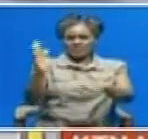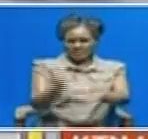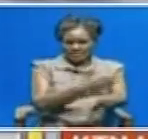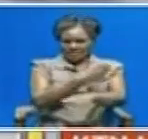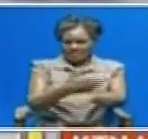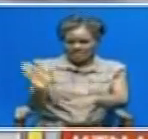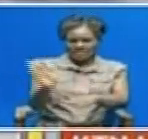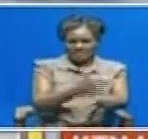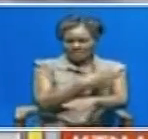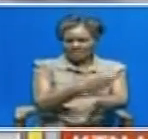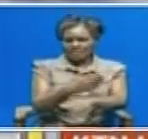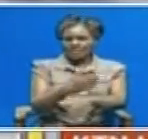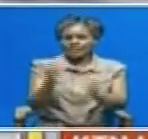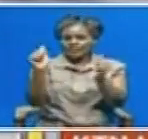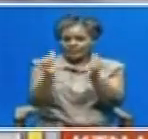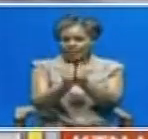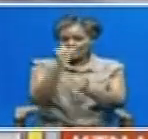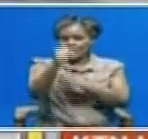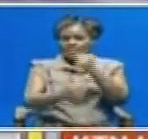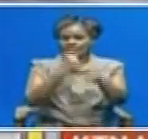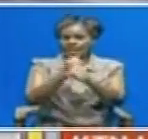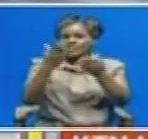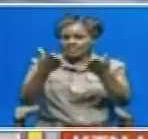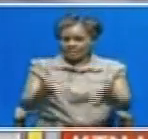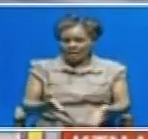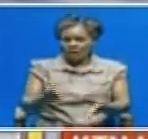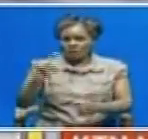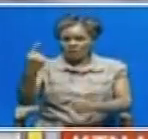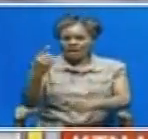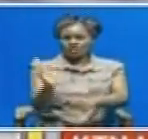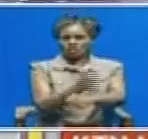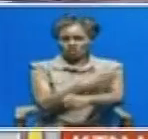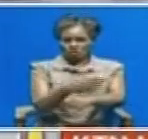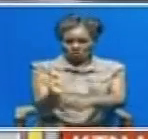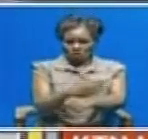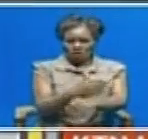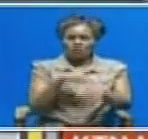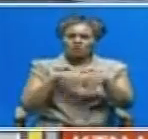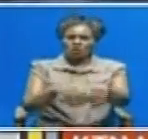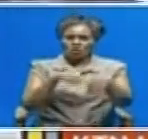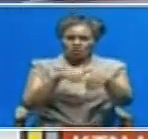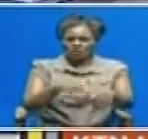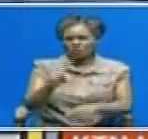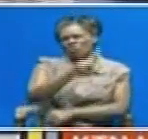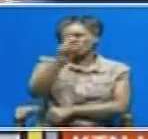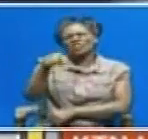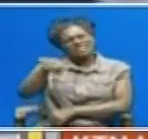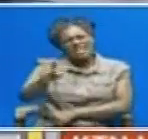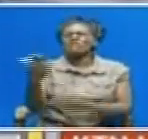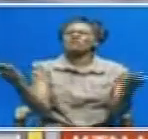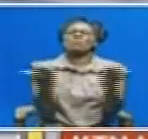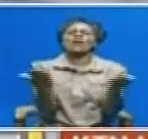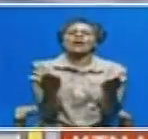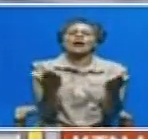za muziki. Ni miaka 10 sasa tangu alipotoa kibao chake cha mwisho, na wafuasi wake wanajiuliza yu wapi, yu